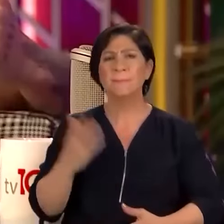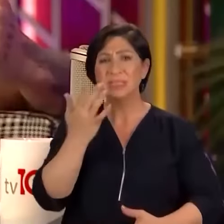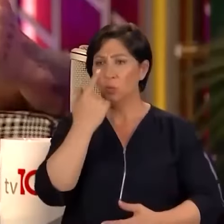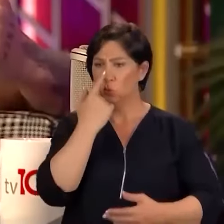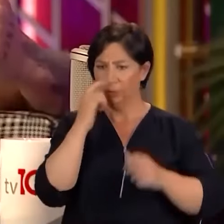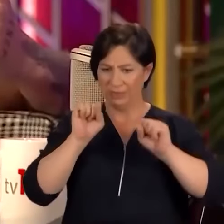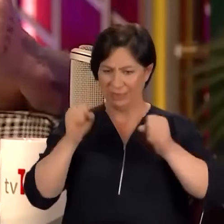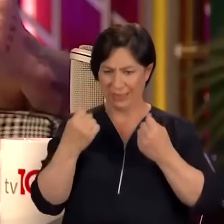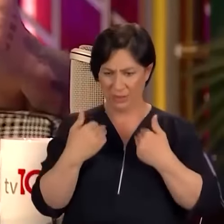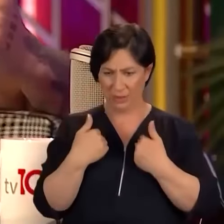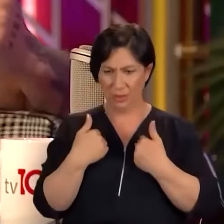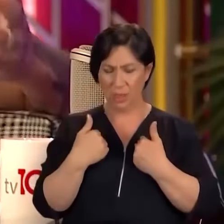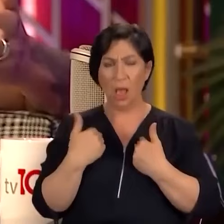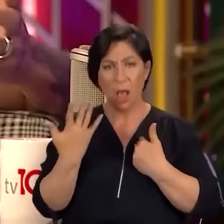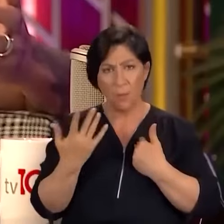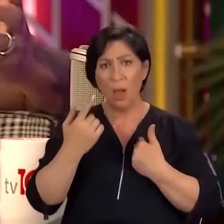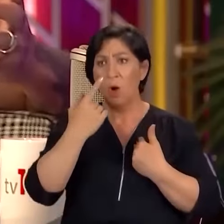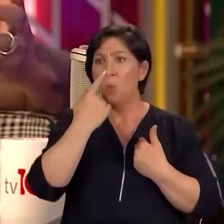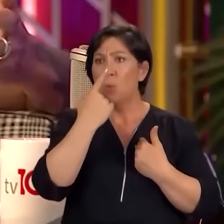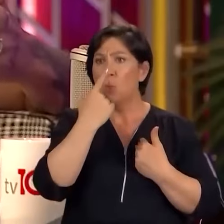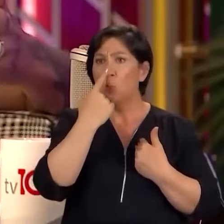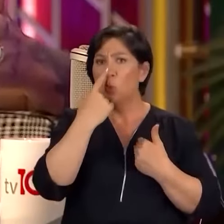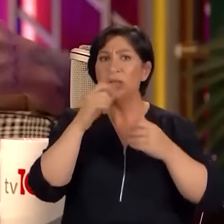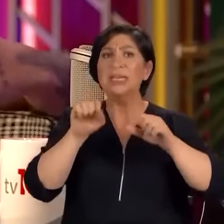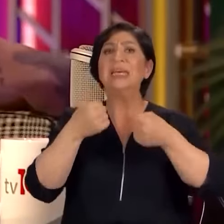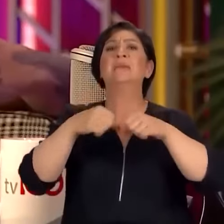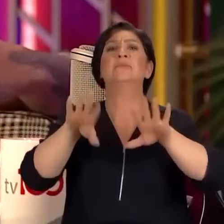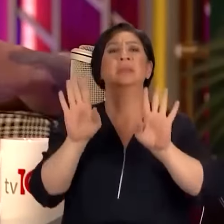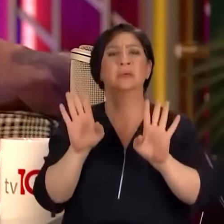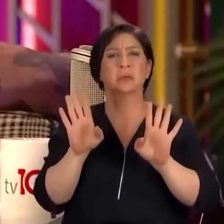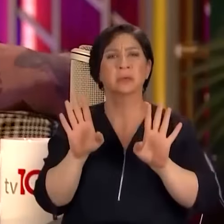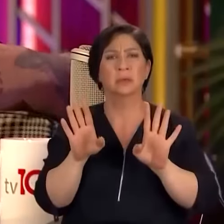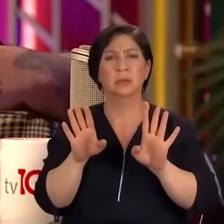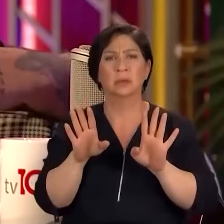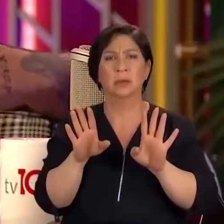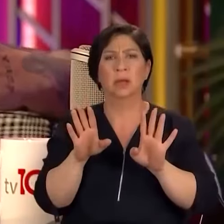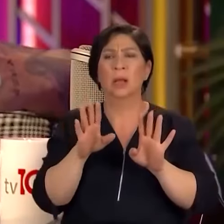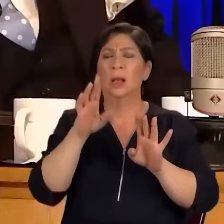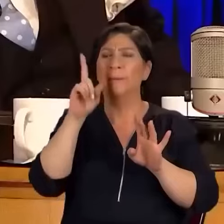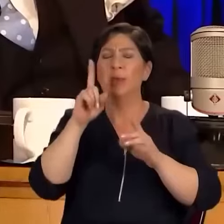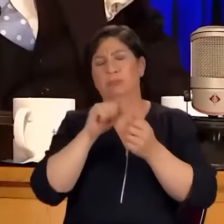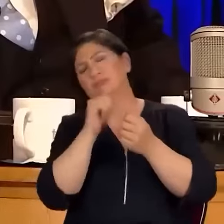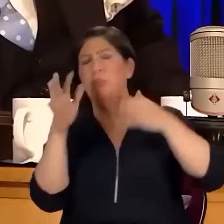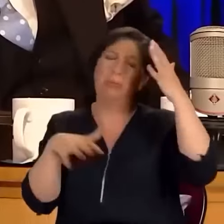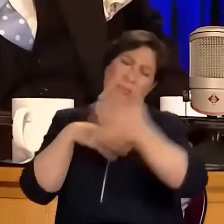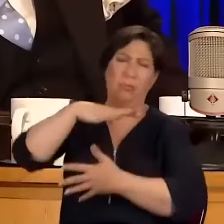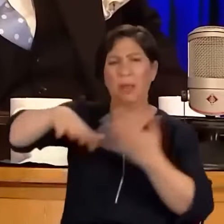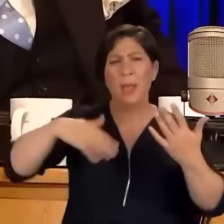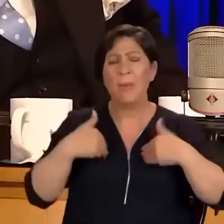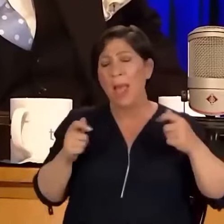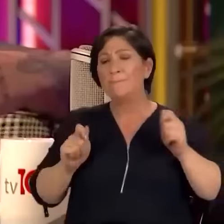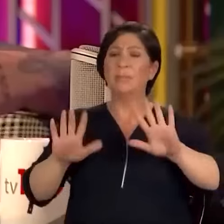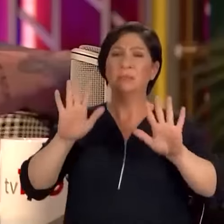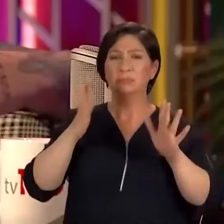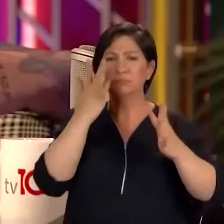burnum kırıldı ama burnumu kırılmadığını ya da bir arbede esnasında ben